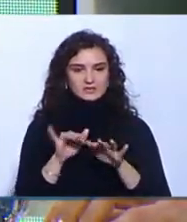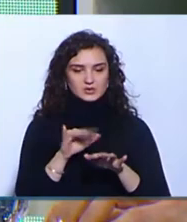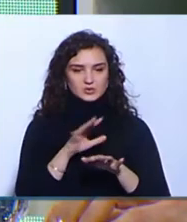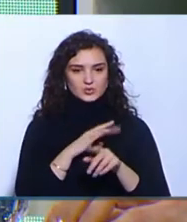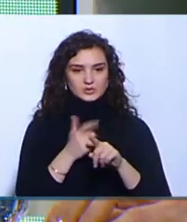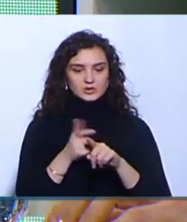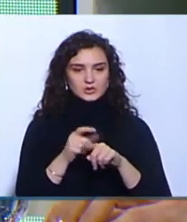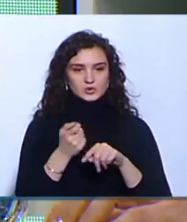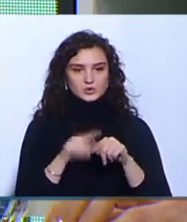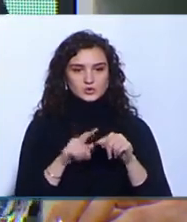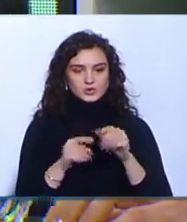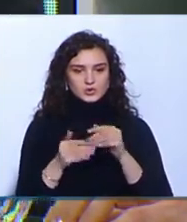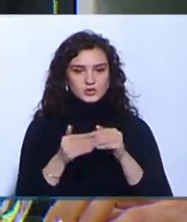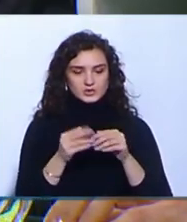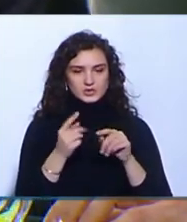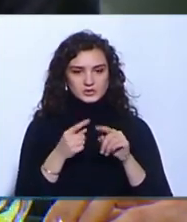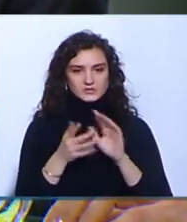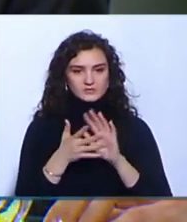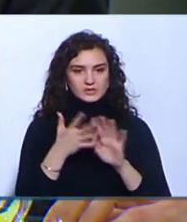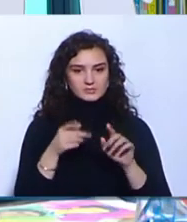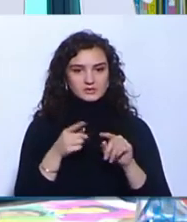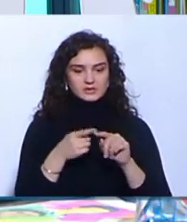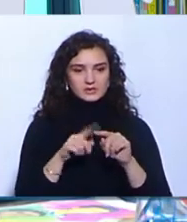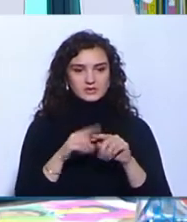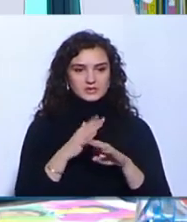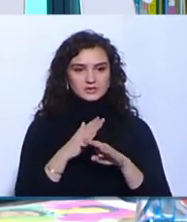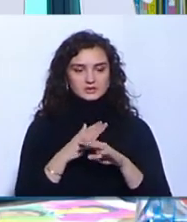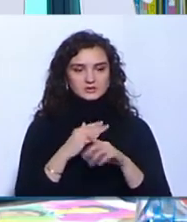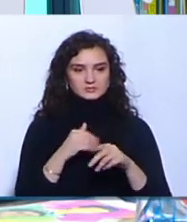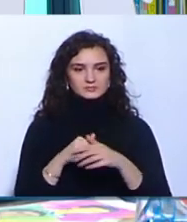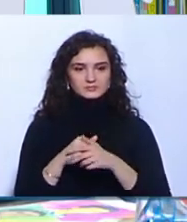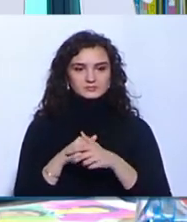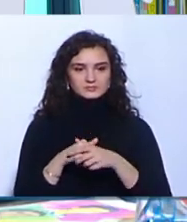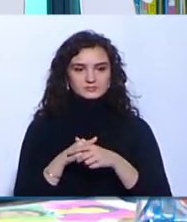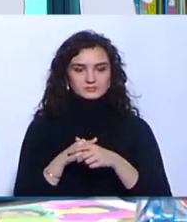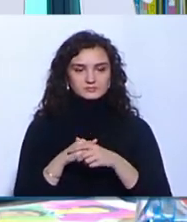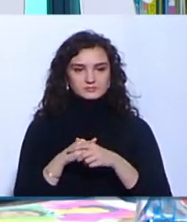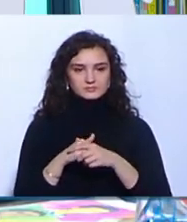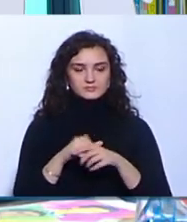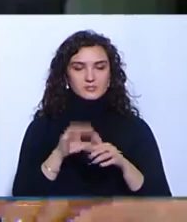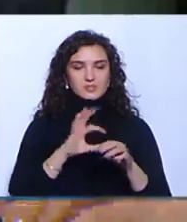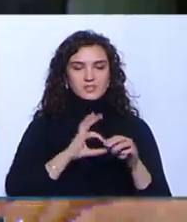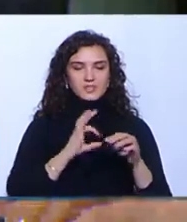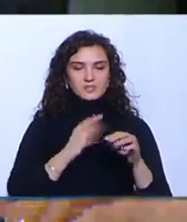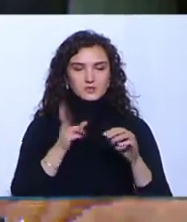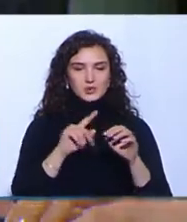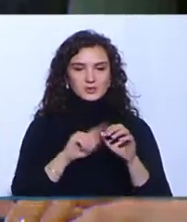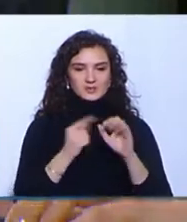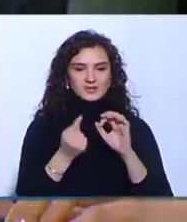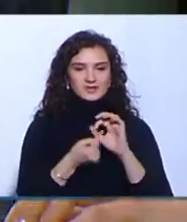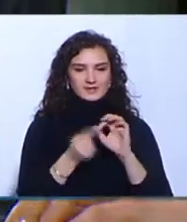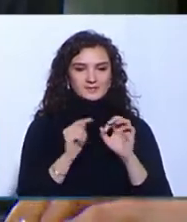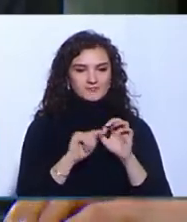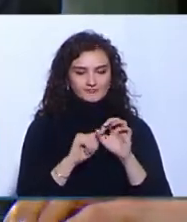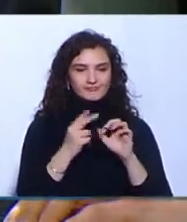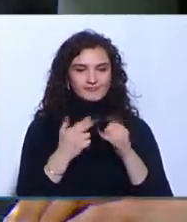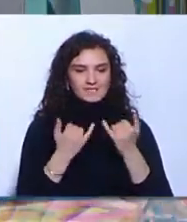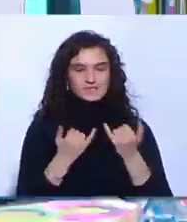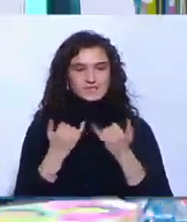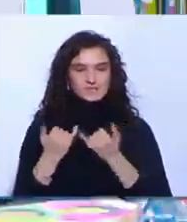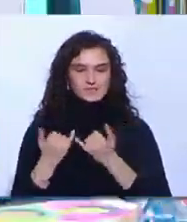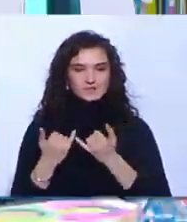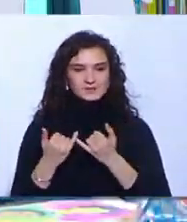ქონდა ძალიან ცოტა ხანში. ხო ხედავთ, აი ეს არის უკვე მეგალის ორი მხარე, რომელიც